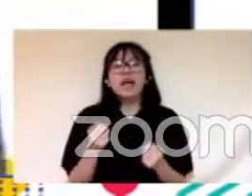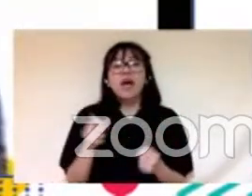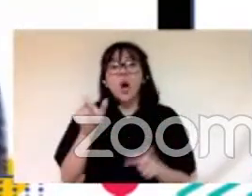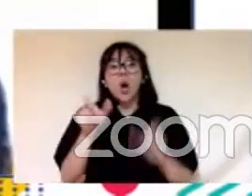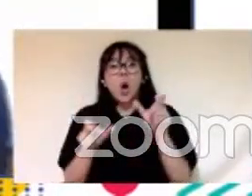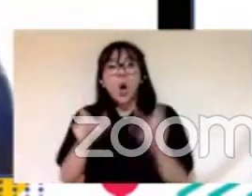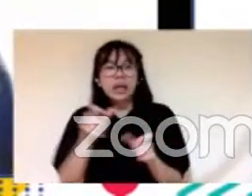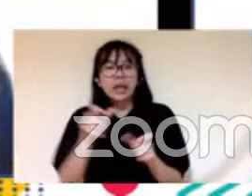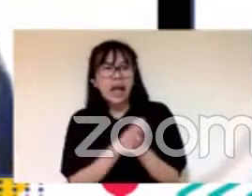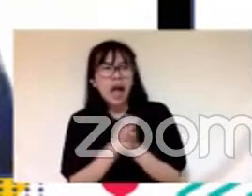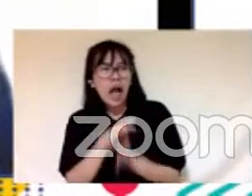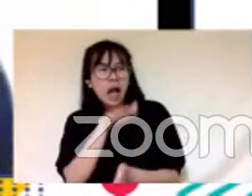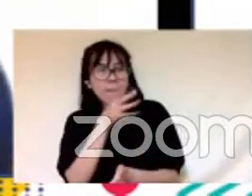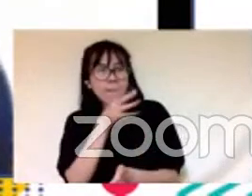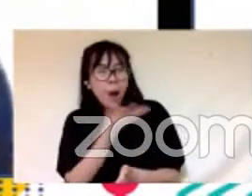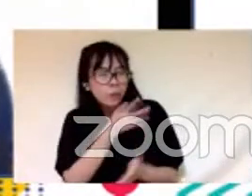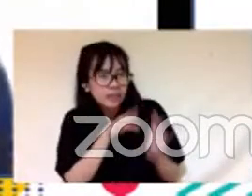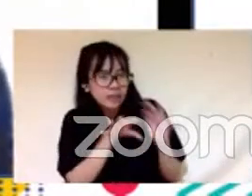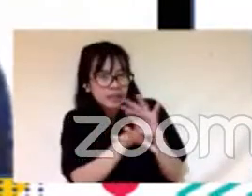hal-hal yang